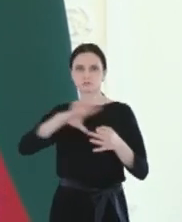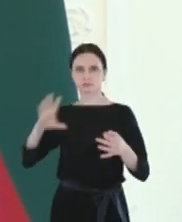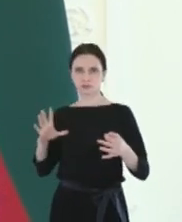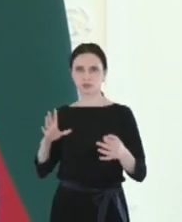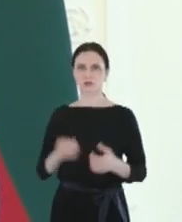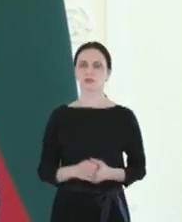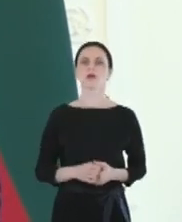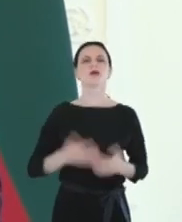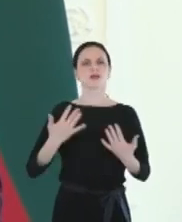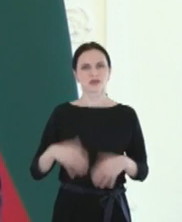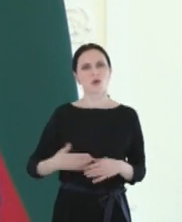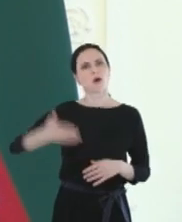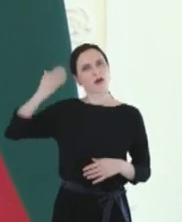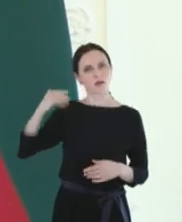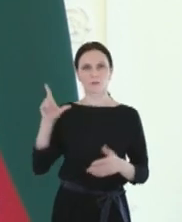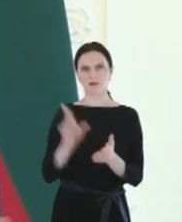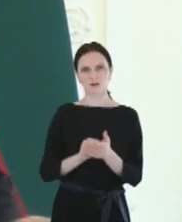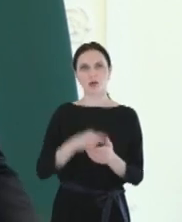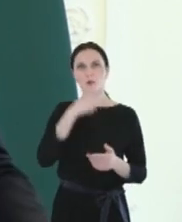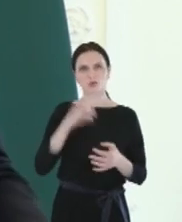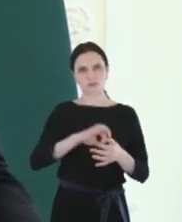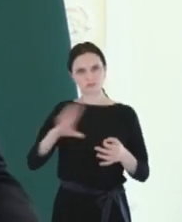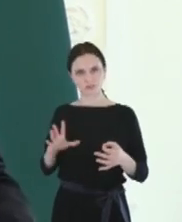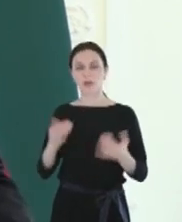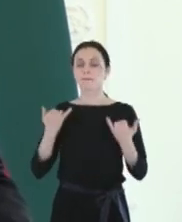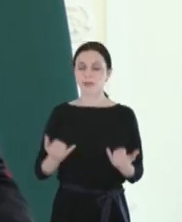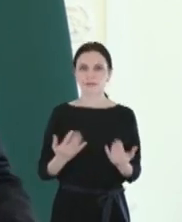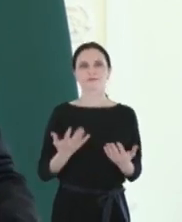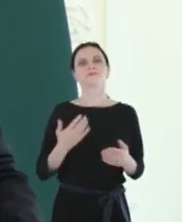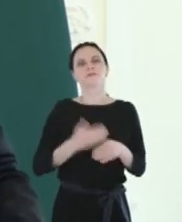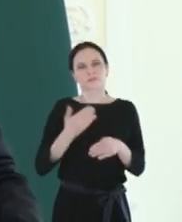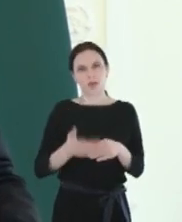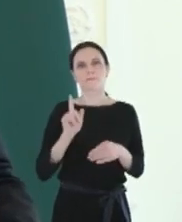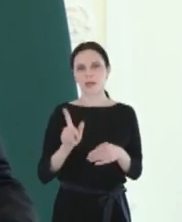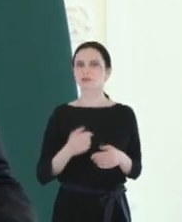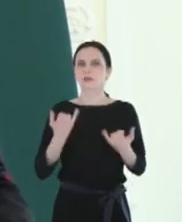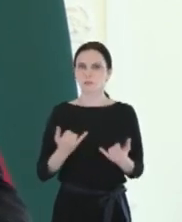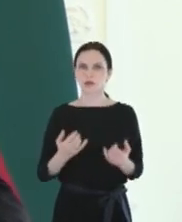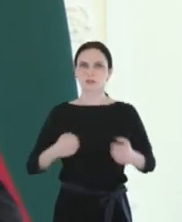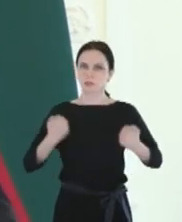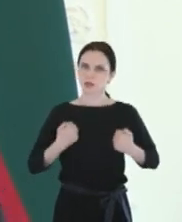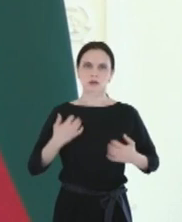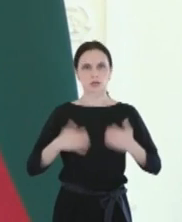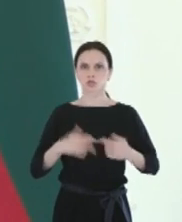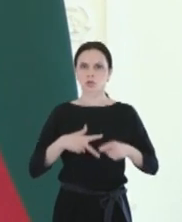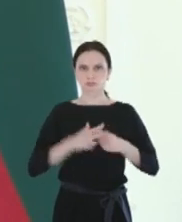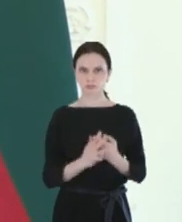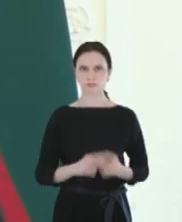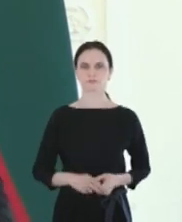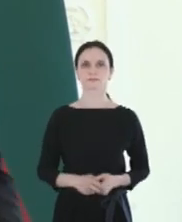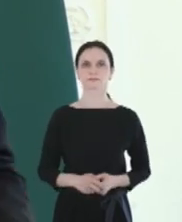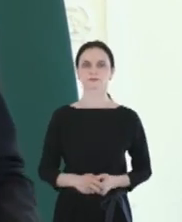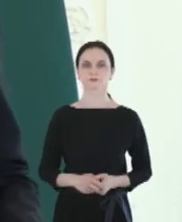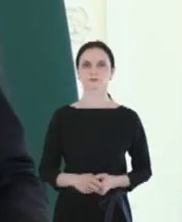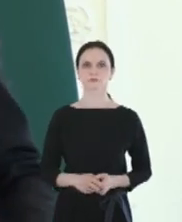Tai padaryti turėjome daug anksčiau, bet geriau, kaip sakoma, vėliau negu niekada. Atėjo